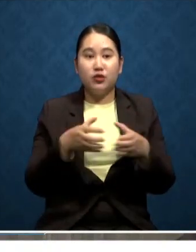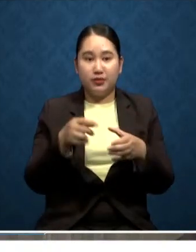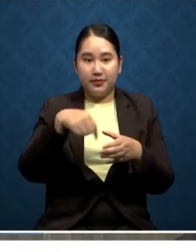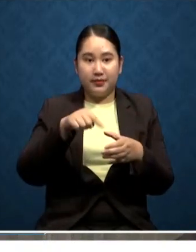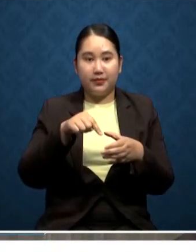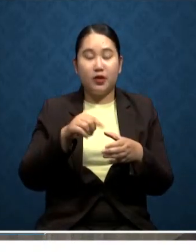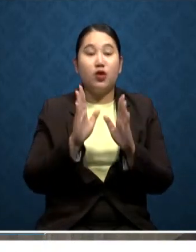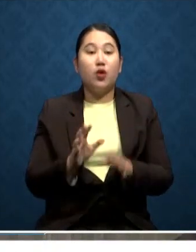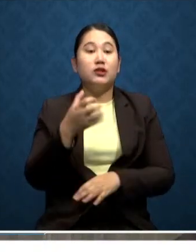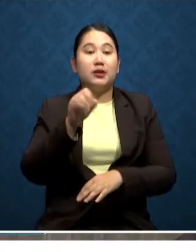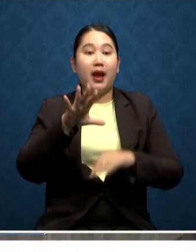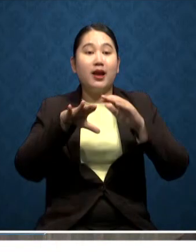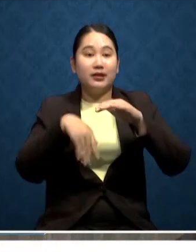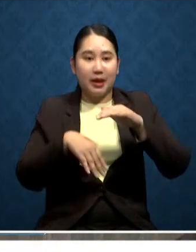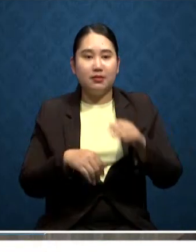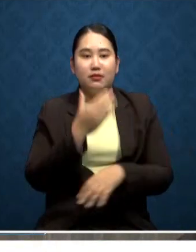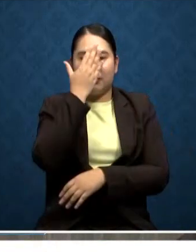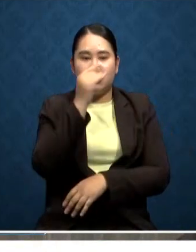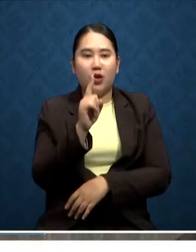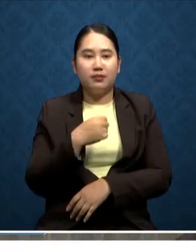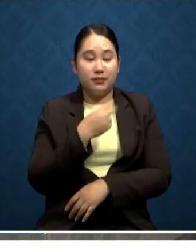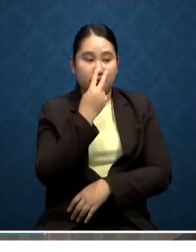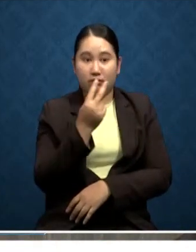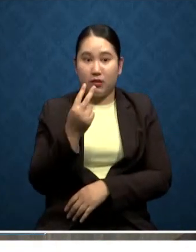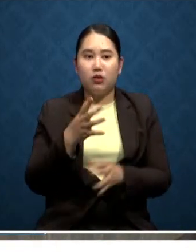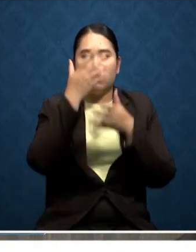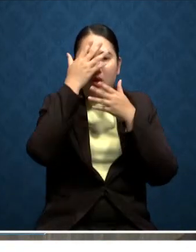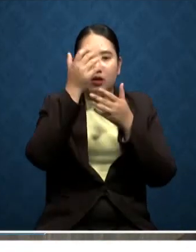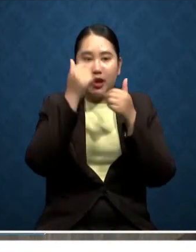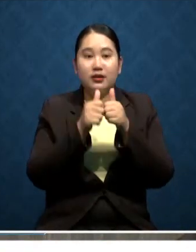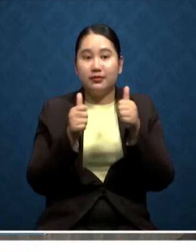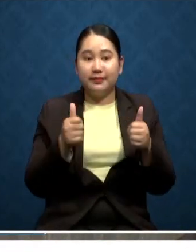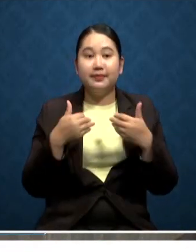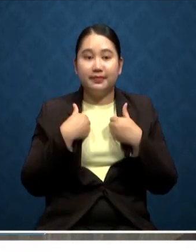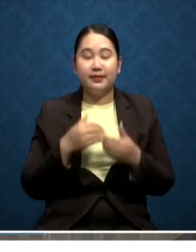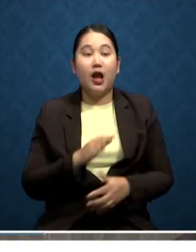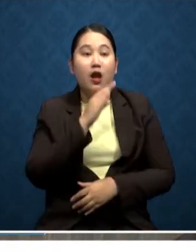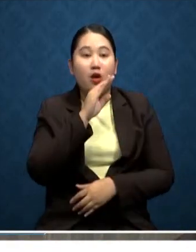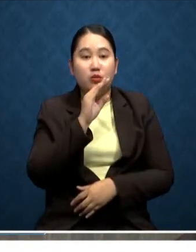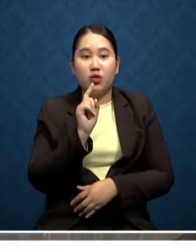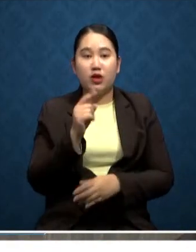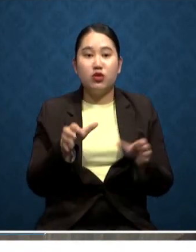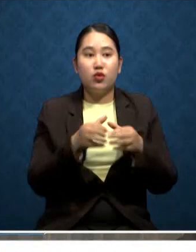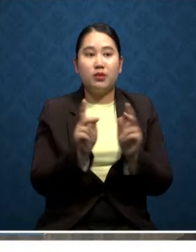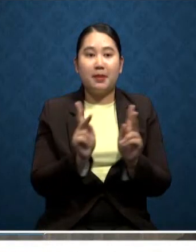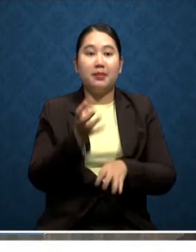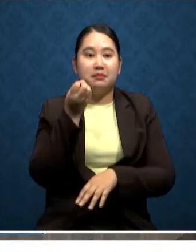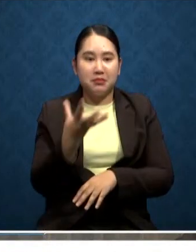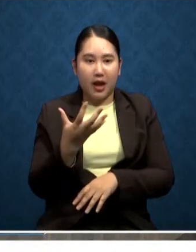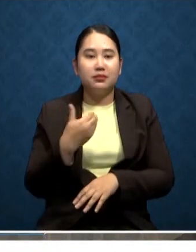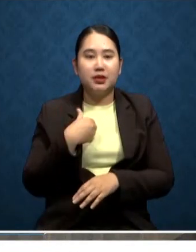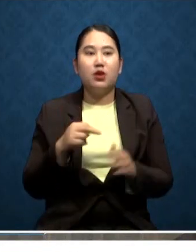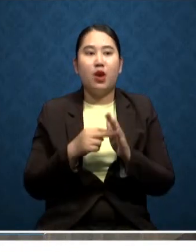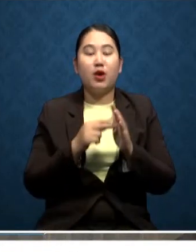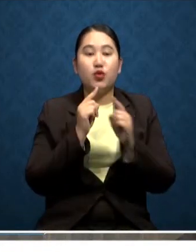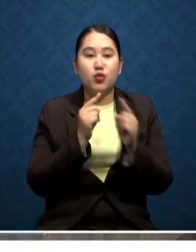ครับที่ไม่เกิน15คนเพราะเห็นว่าหลายๆท่านก็สนใจและผมเห็นว่าถ้ามีจำนวนคณะกรรมการที่มากขึ้นก็จะมี